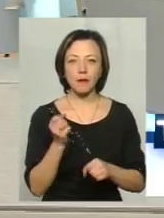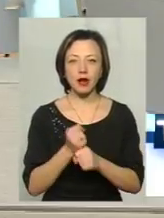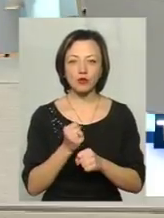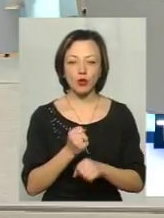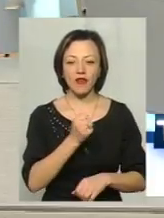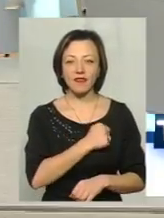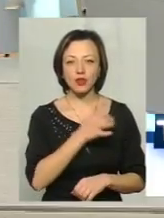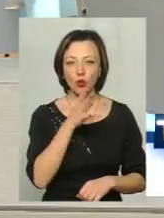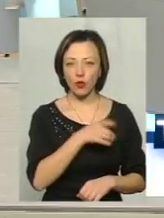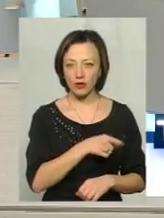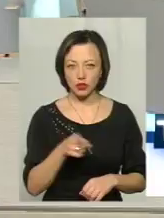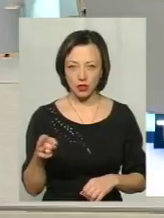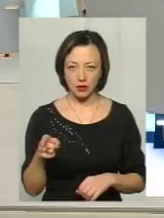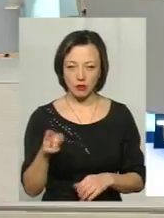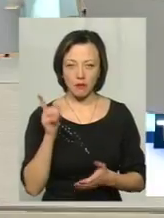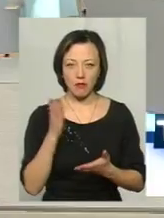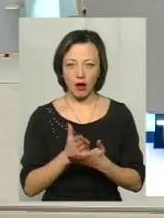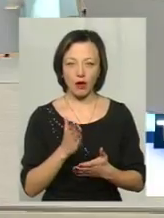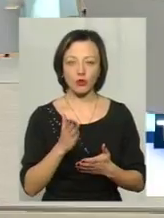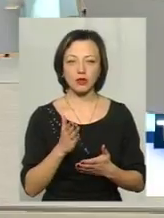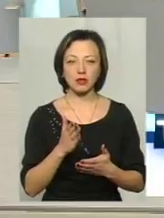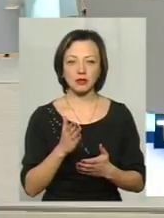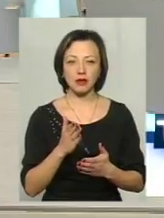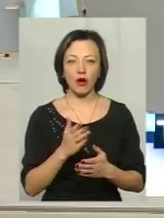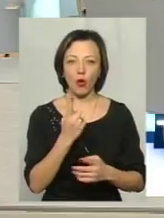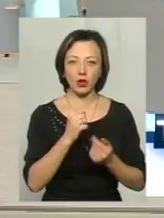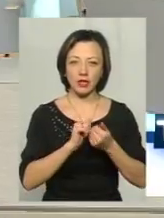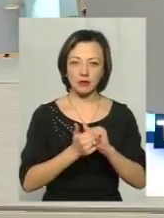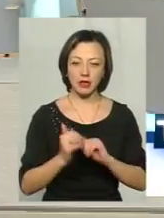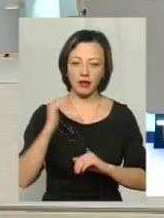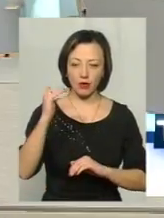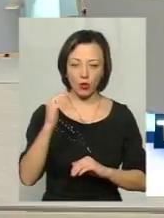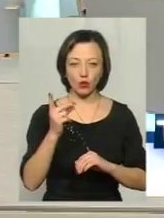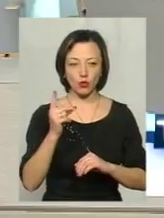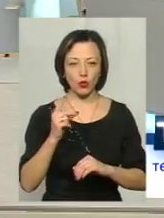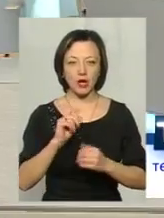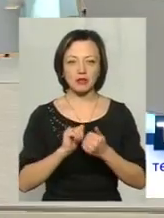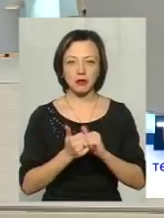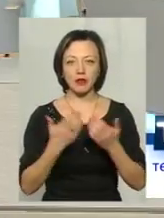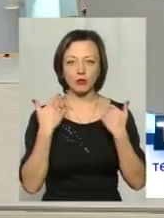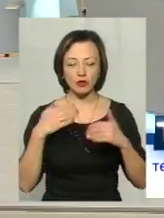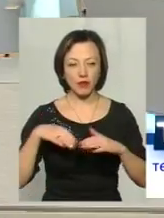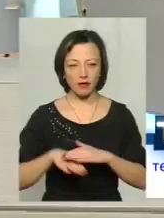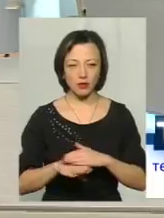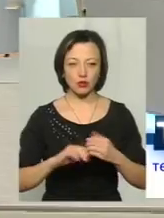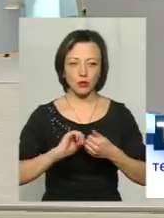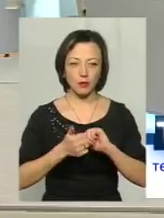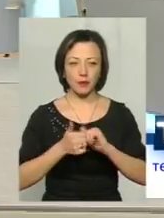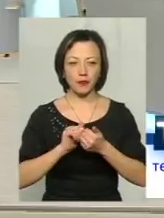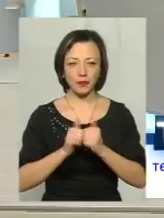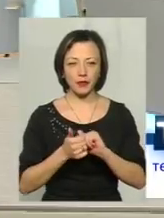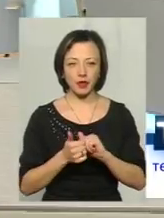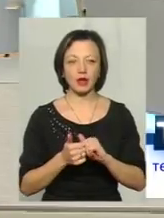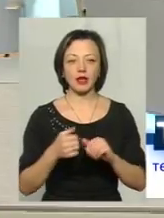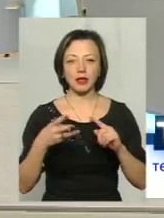військовий час, мають мобілізаційні завдання. Тобто одна зміна працює наверху, друга зміна відпочиває внизу, вони один одного